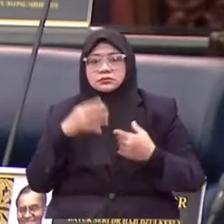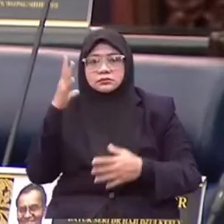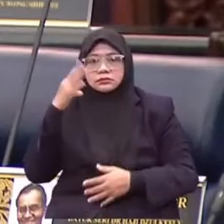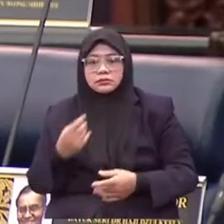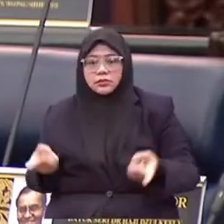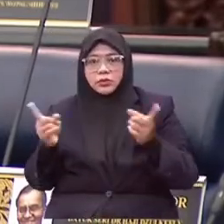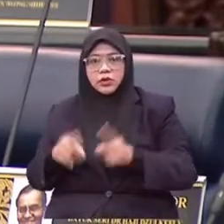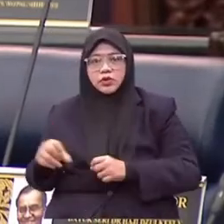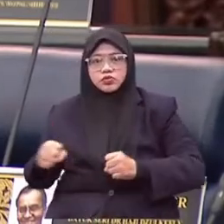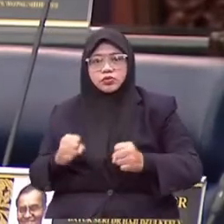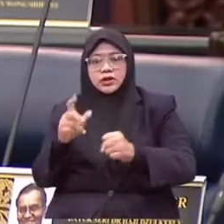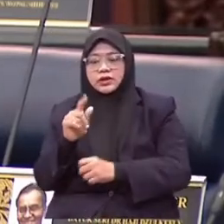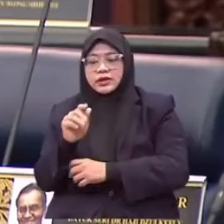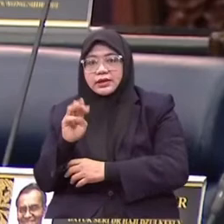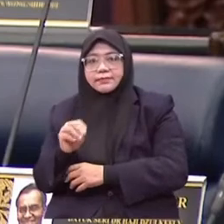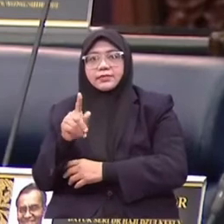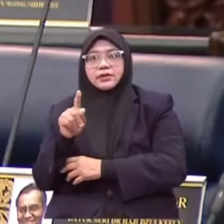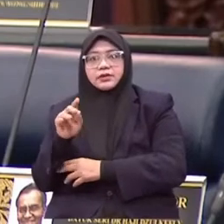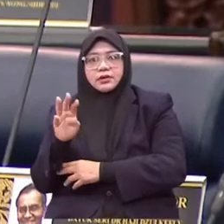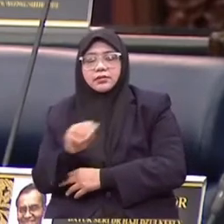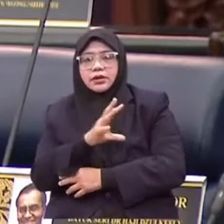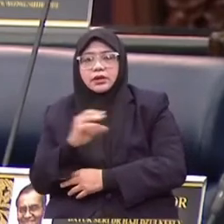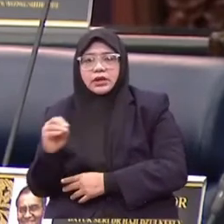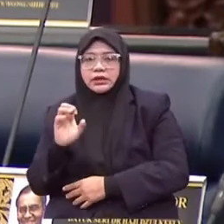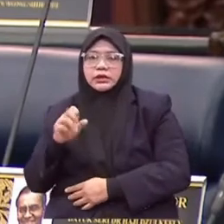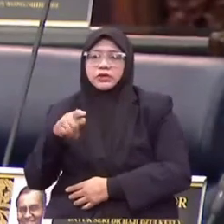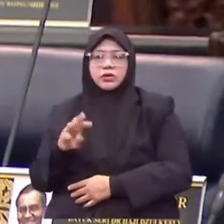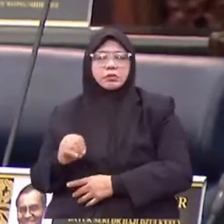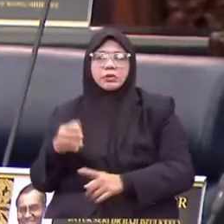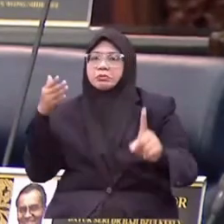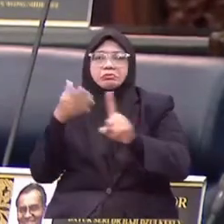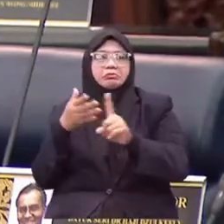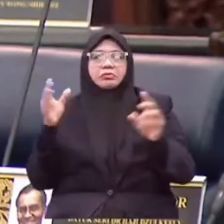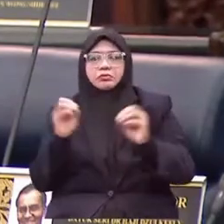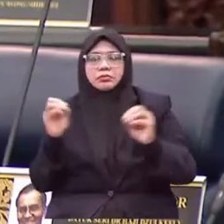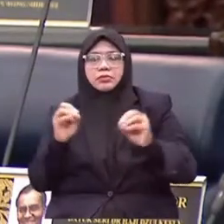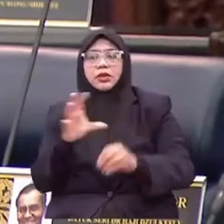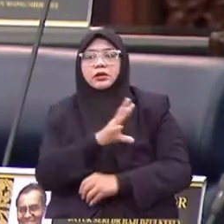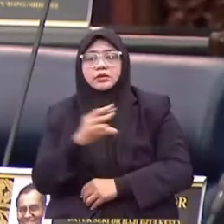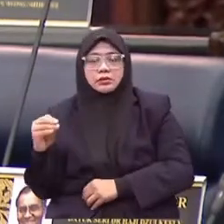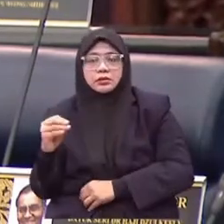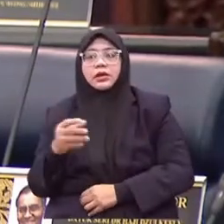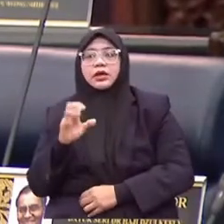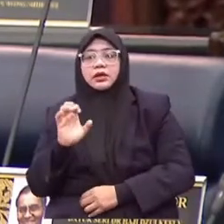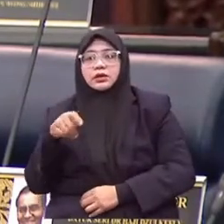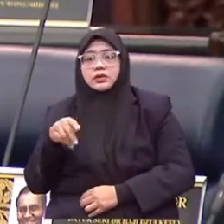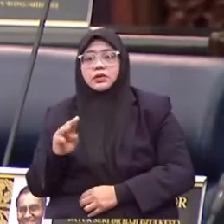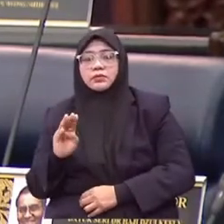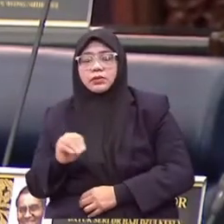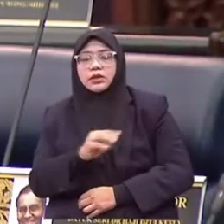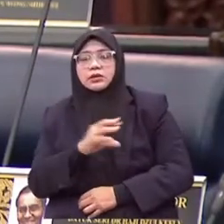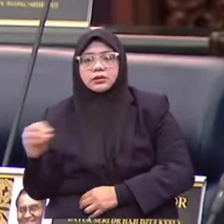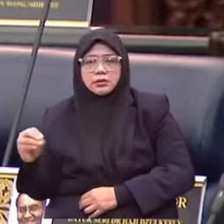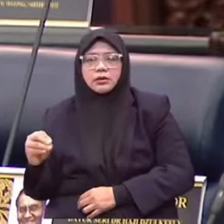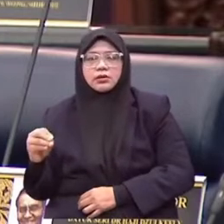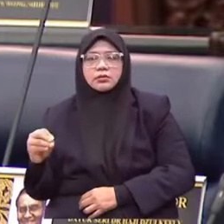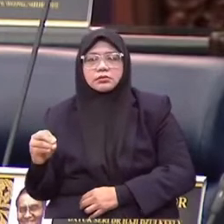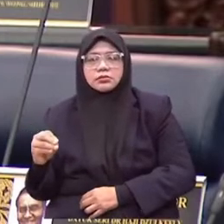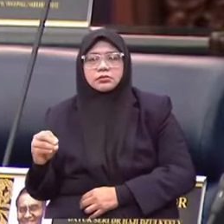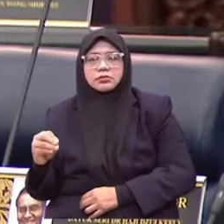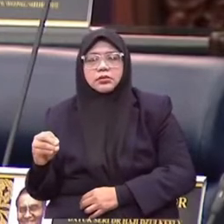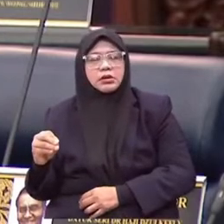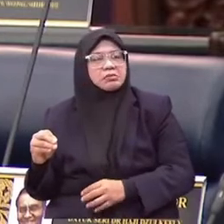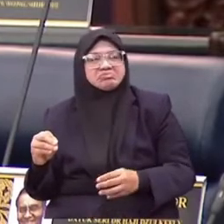insiden Sungai kim-kim saya mendapati tidak mencapai objektifnya selain itu iqmp juga tidak banyak